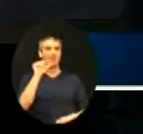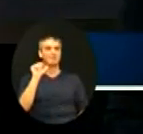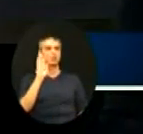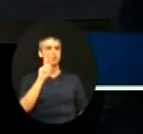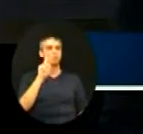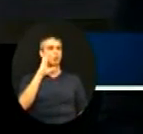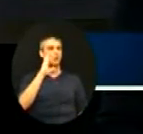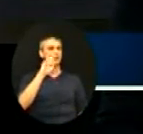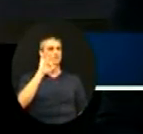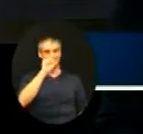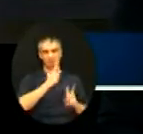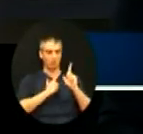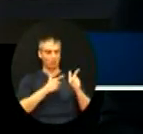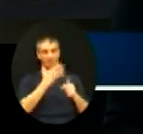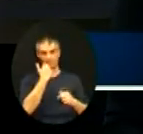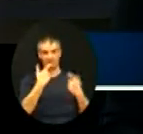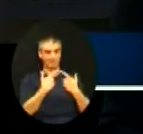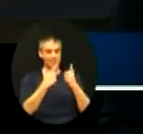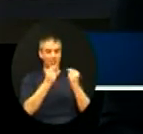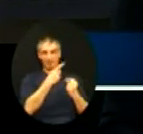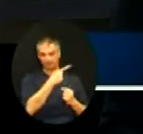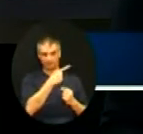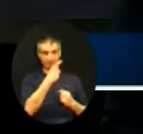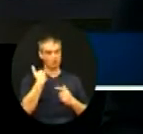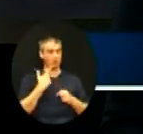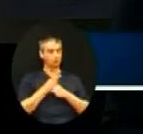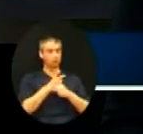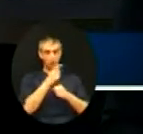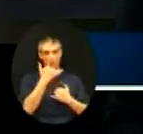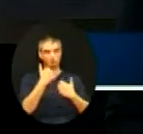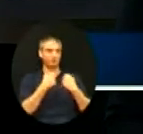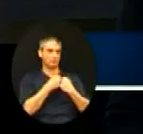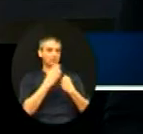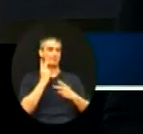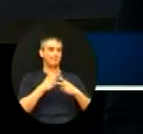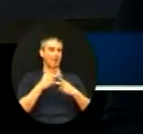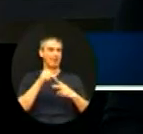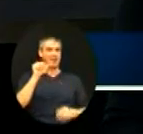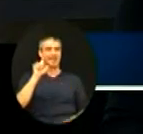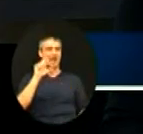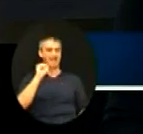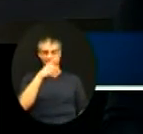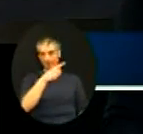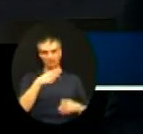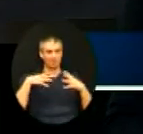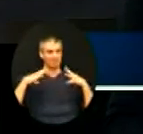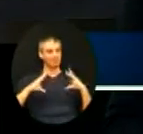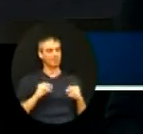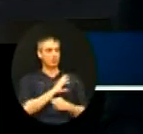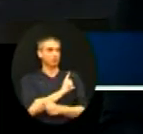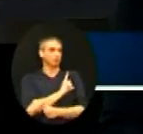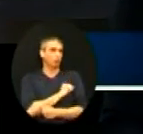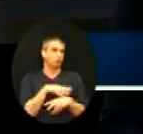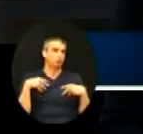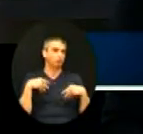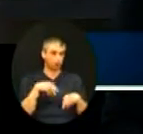בוכריס, לוחם שלחם בצוק איתן, שריונאי, שעכשיו מתמודד עם מחלת ה-ALS, ניוון שרירים, הצליח לגייס,